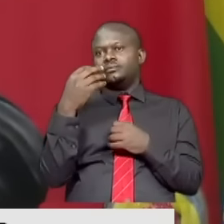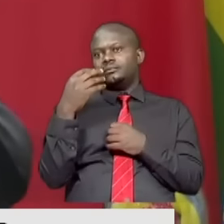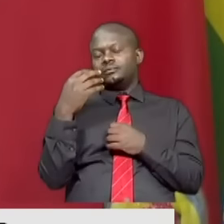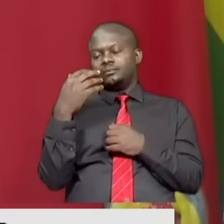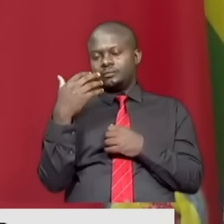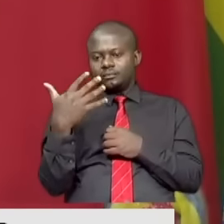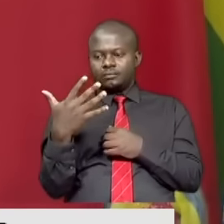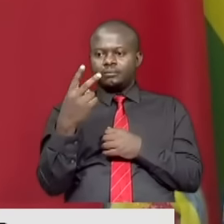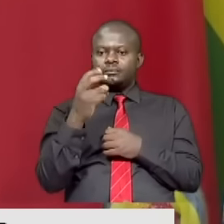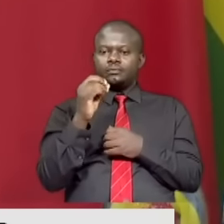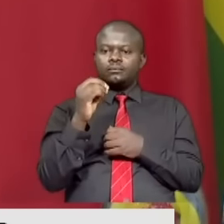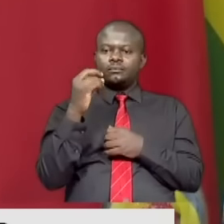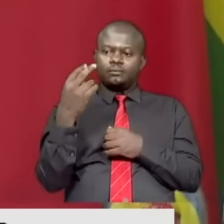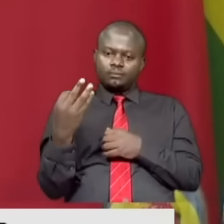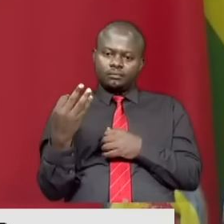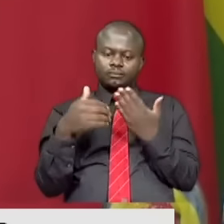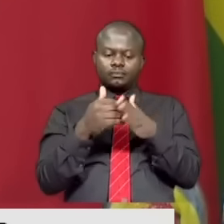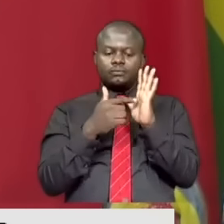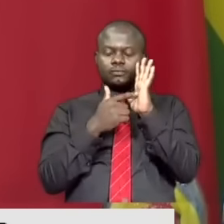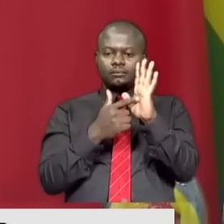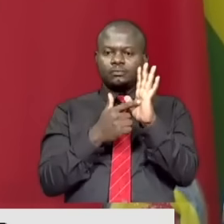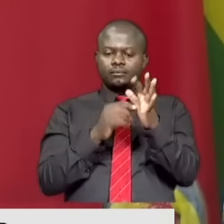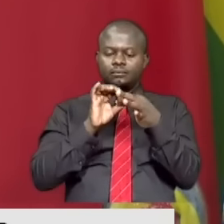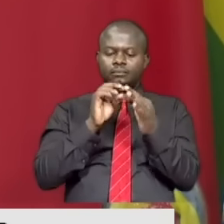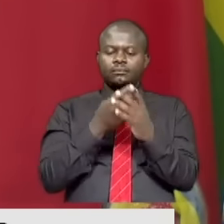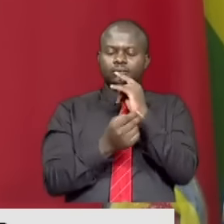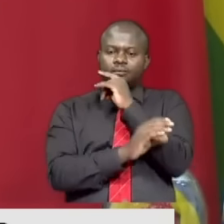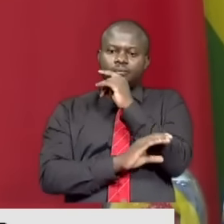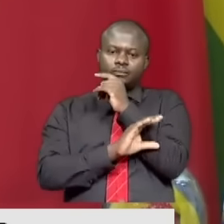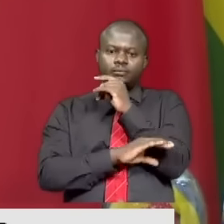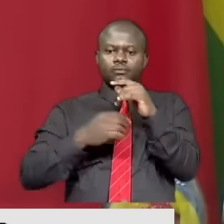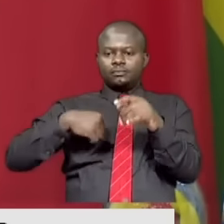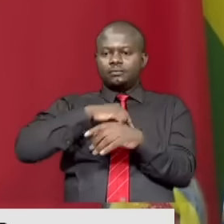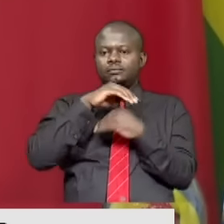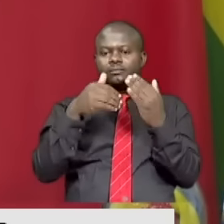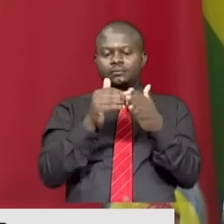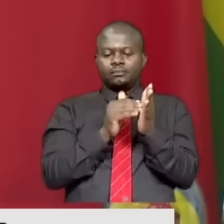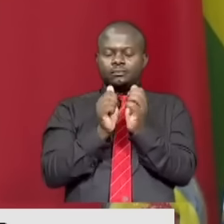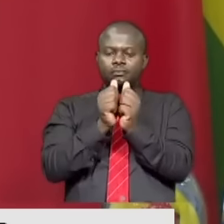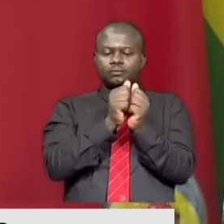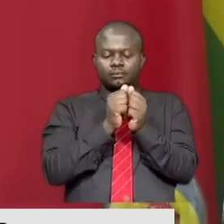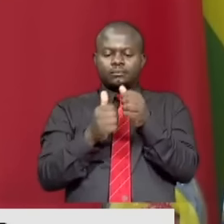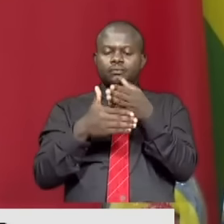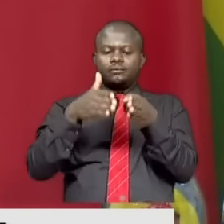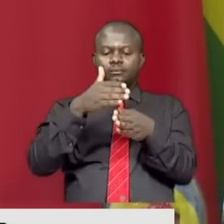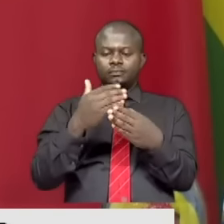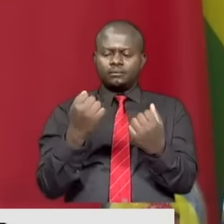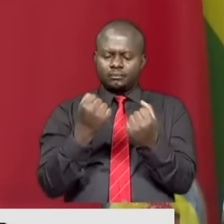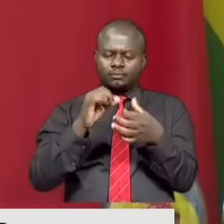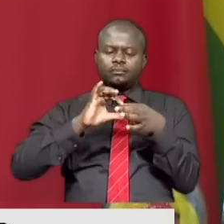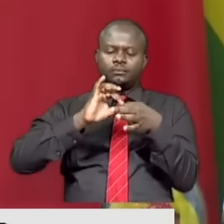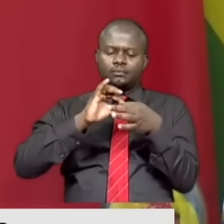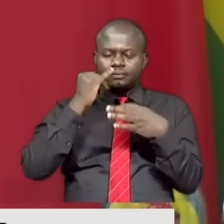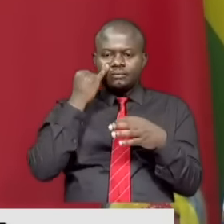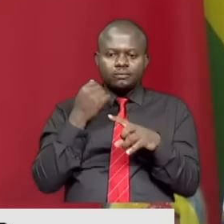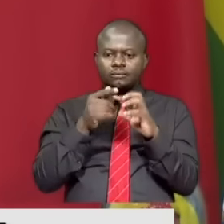Ibi bikaba byarashimangiye ubufatanye bw'ibihugu byombi. Ibi kandi bigaragaza ubushake bwo kubaka ubufatanye bukomeye kandi